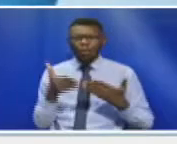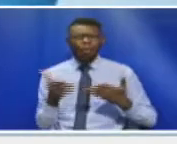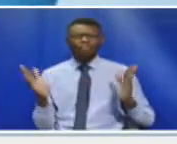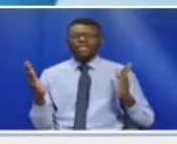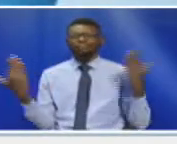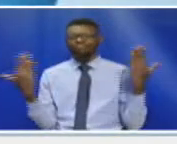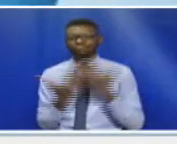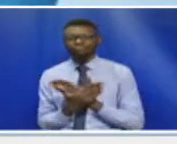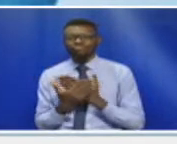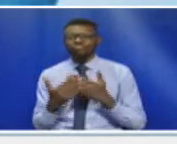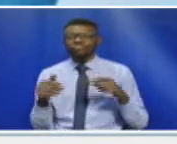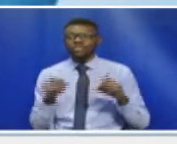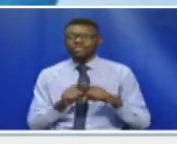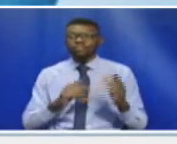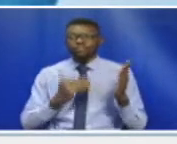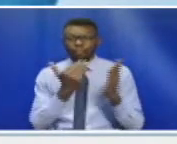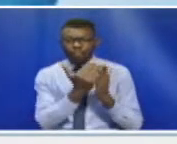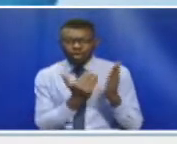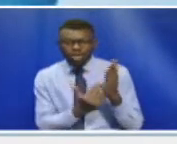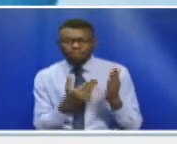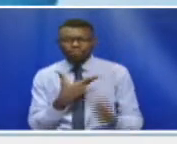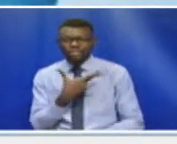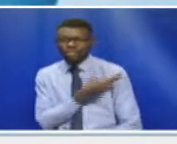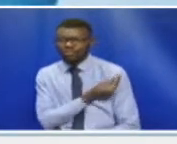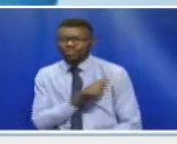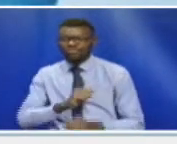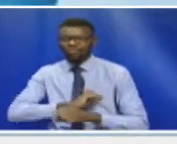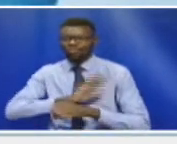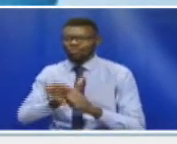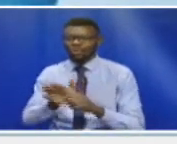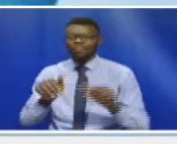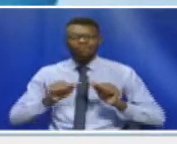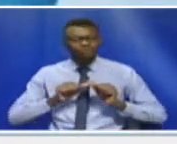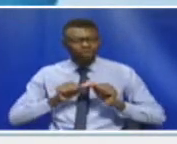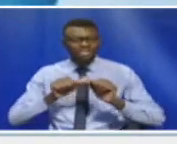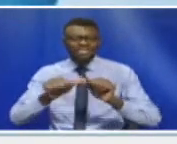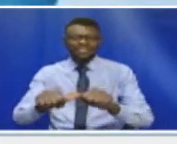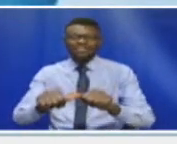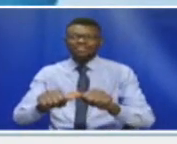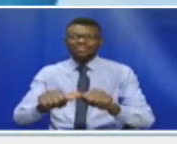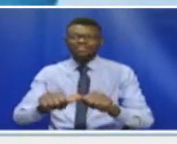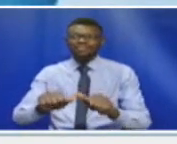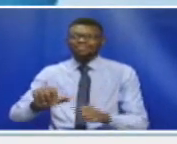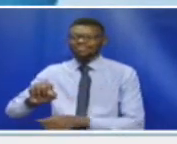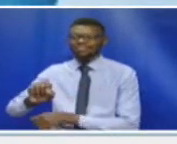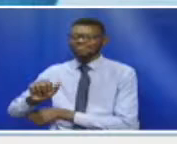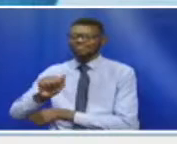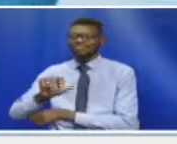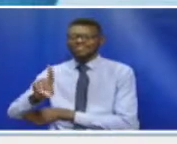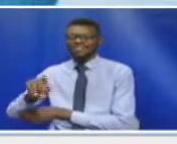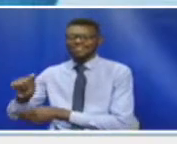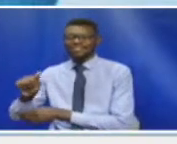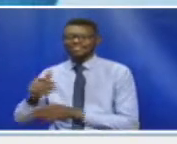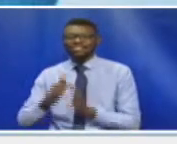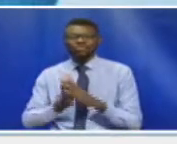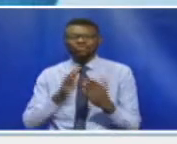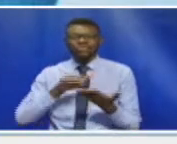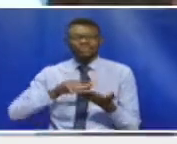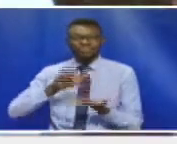ya kuwachanja wa Kenya dhidi ya virusi vya corona ikiendelea kuhimizwa. Mwanahabari Sada Hassan na taarifa zaidi.